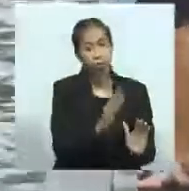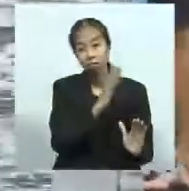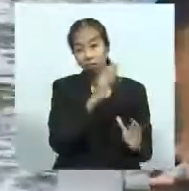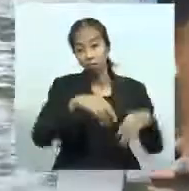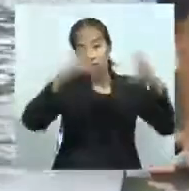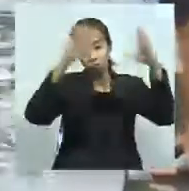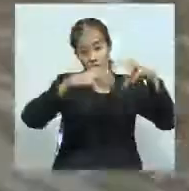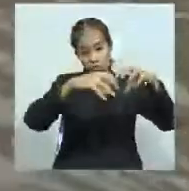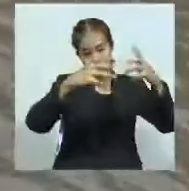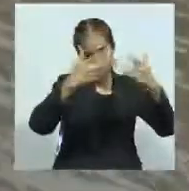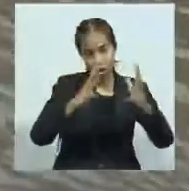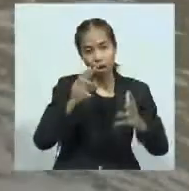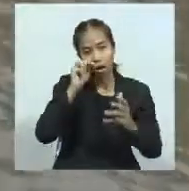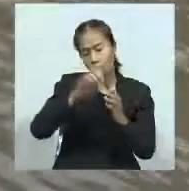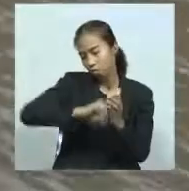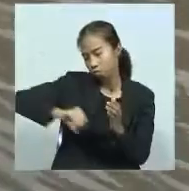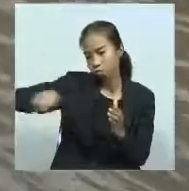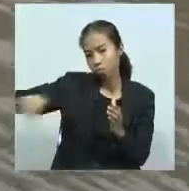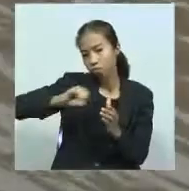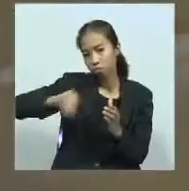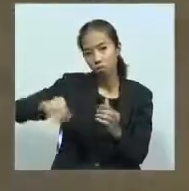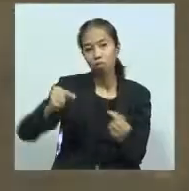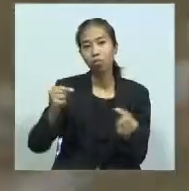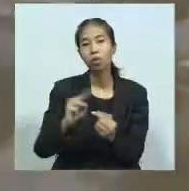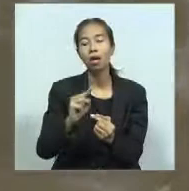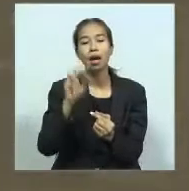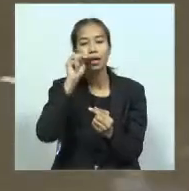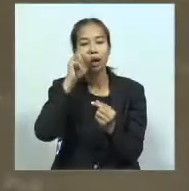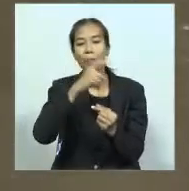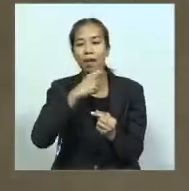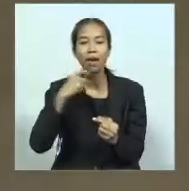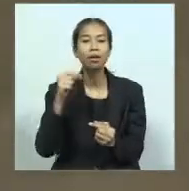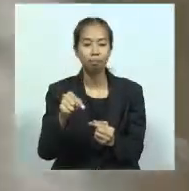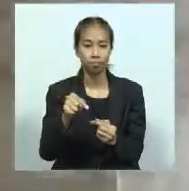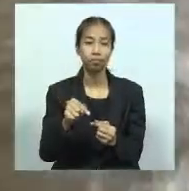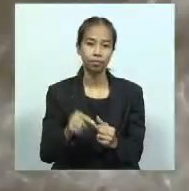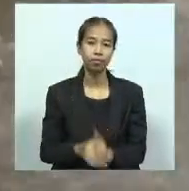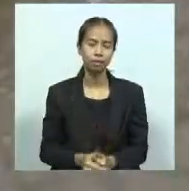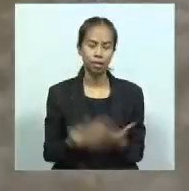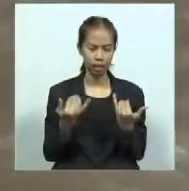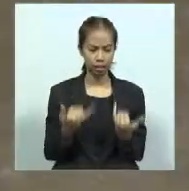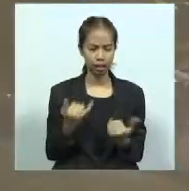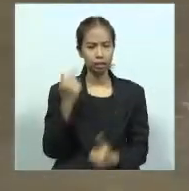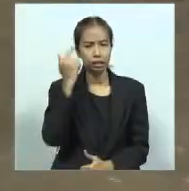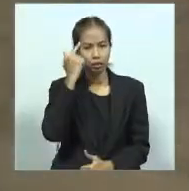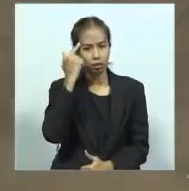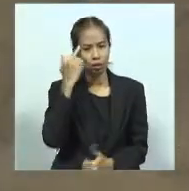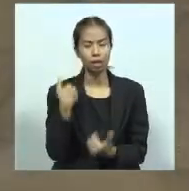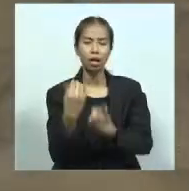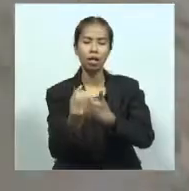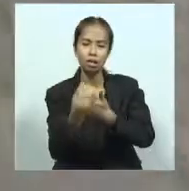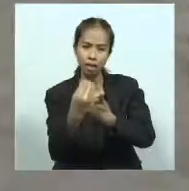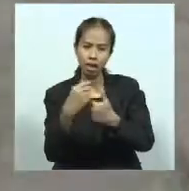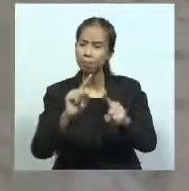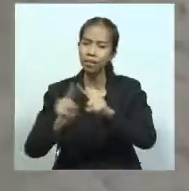ตกหนักก่อนที่จะสูบแล้วก็ระบายน้ำออกในช่วงที่สถานการณ์คลี่คลายแล้วซึ่งเชื่อว่าเรื่องของข้อเสนอดังกล่